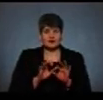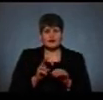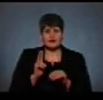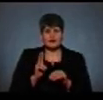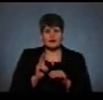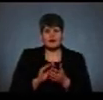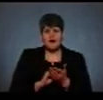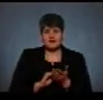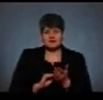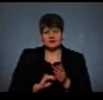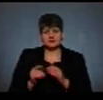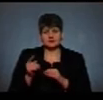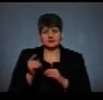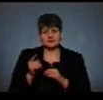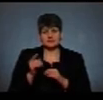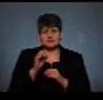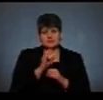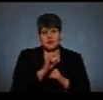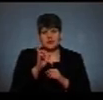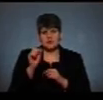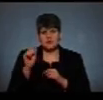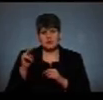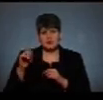канцлера Тернопільської єпархії Степана Балана.